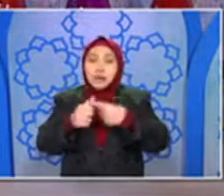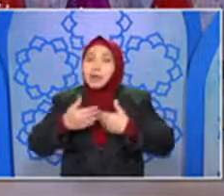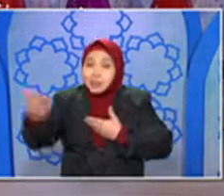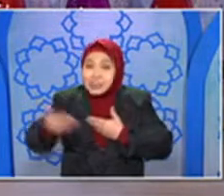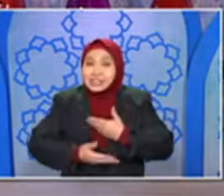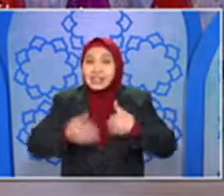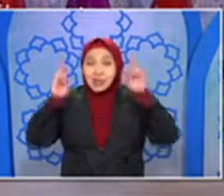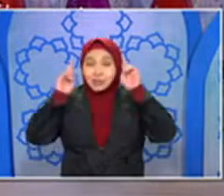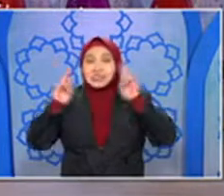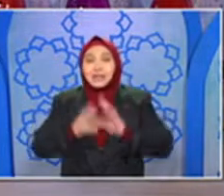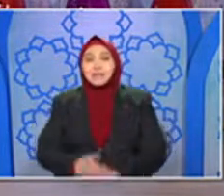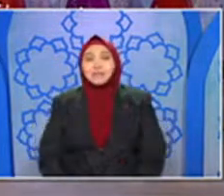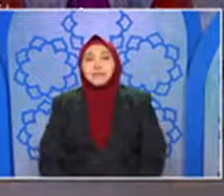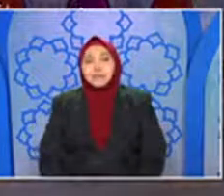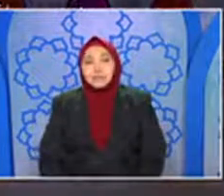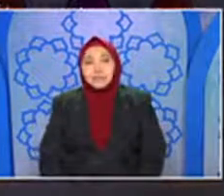Ustaz.